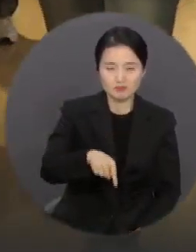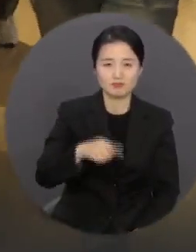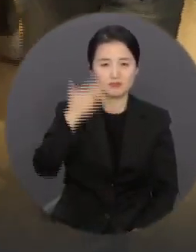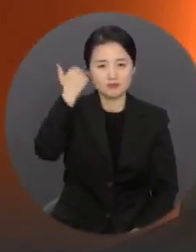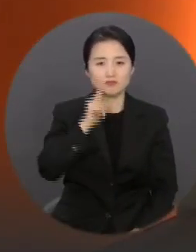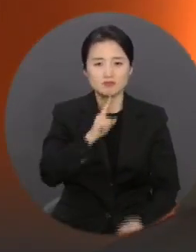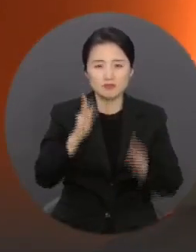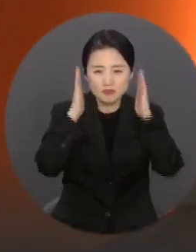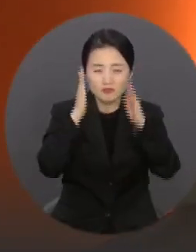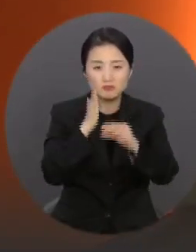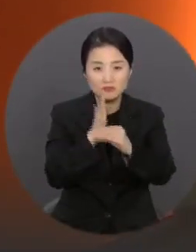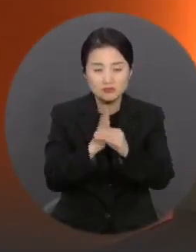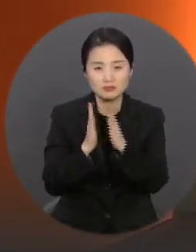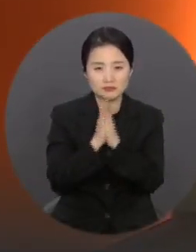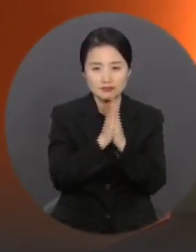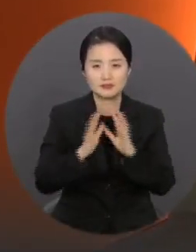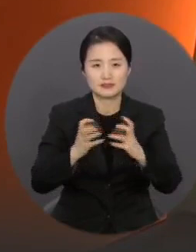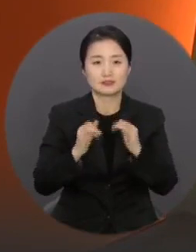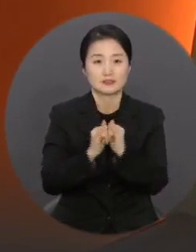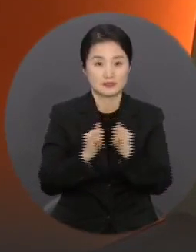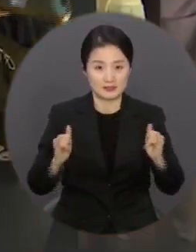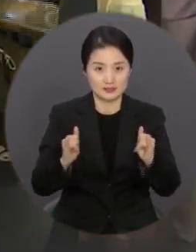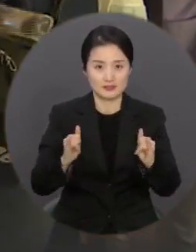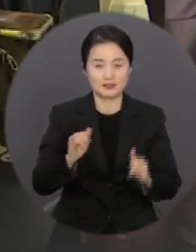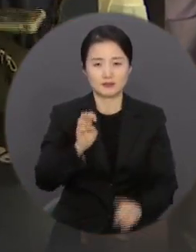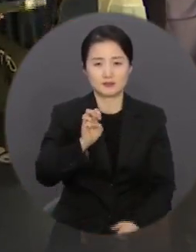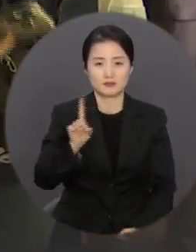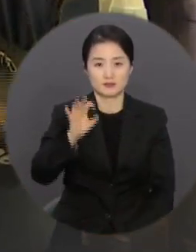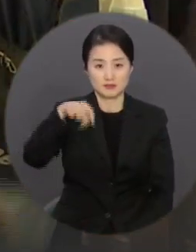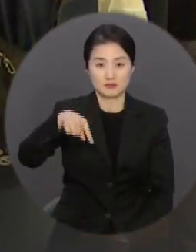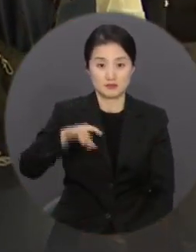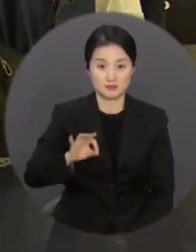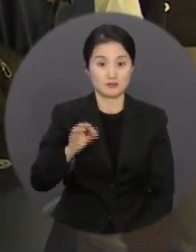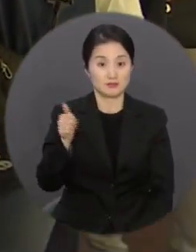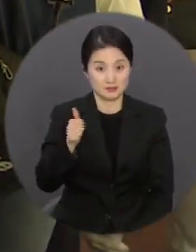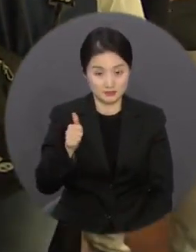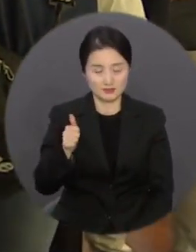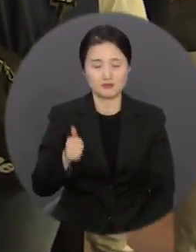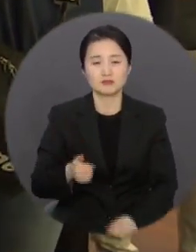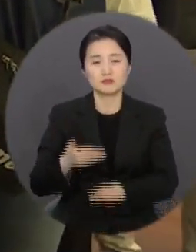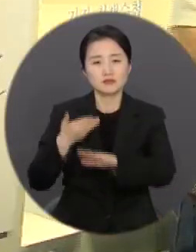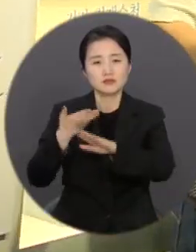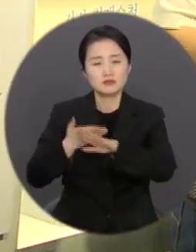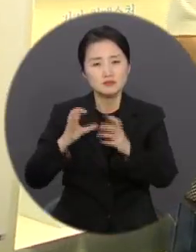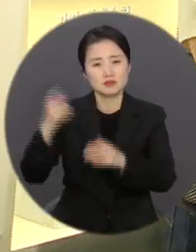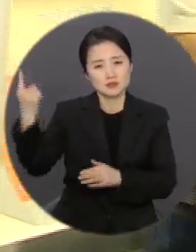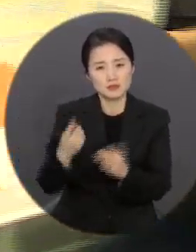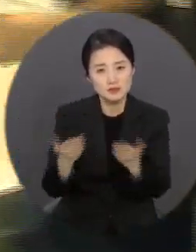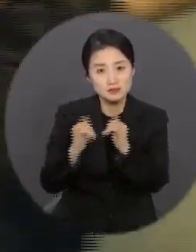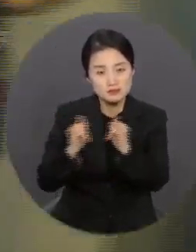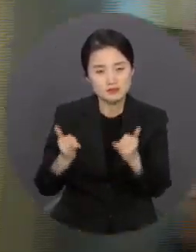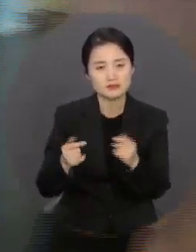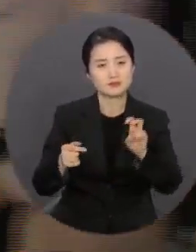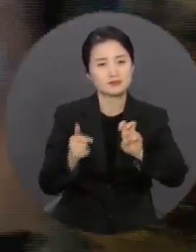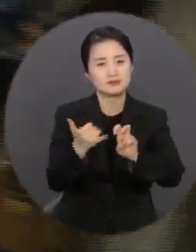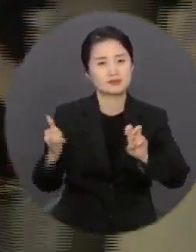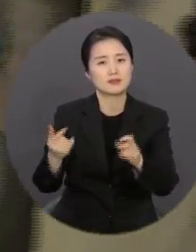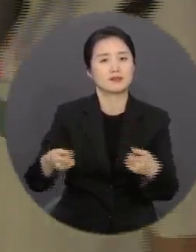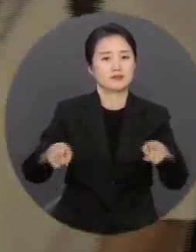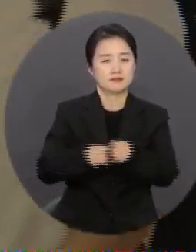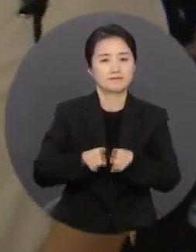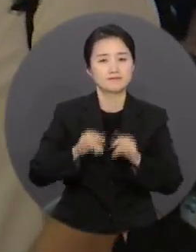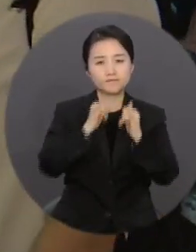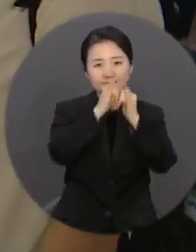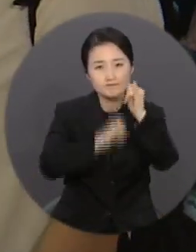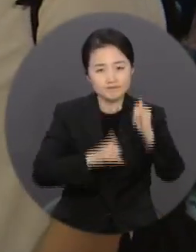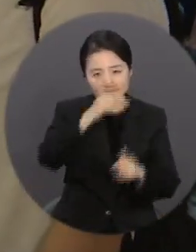씨가 이주 노동자 100여 명과 함께 사적지 순례에 나섰습니다. 고국의 소식에 발벗고 나서준 광주는 낯선 땅이지만